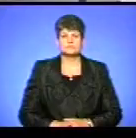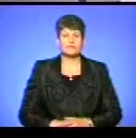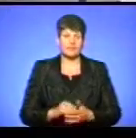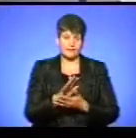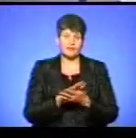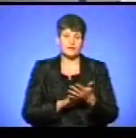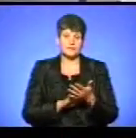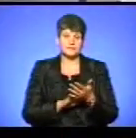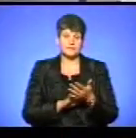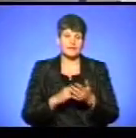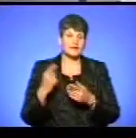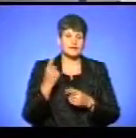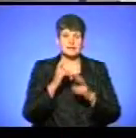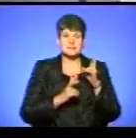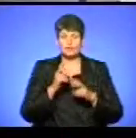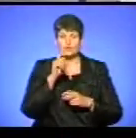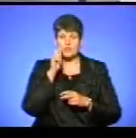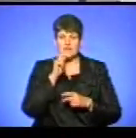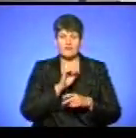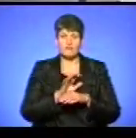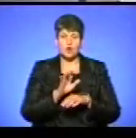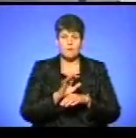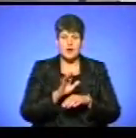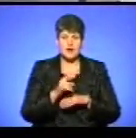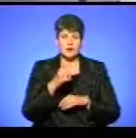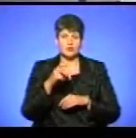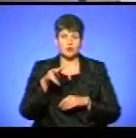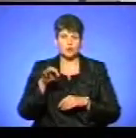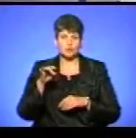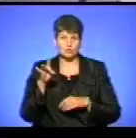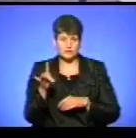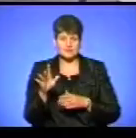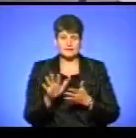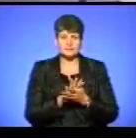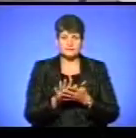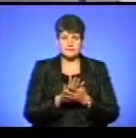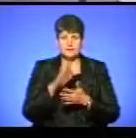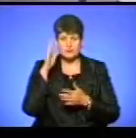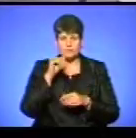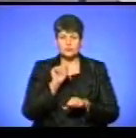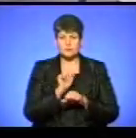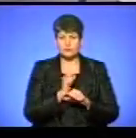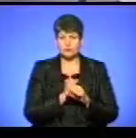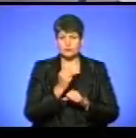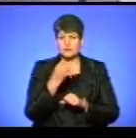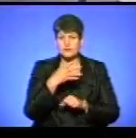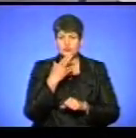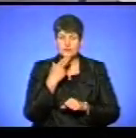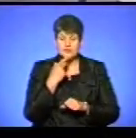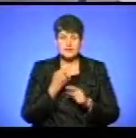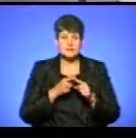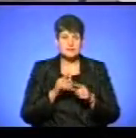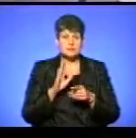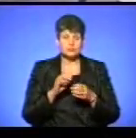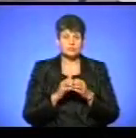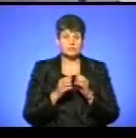Йдемо далі. Єдиний завод в Україні, який виробляє рідкий хлор для дезінфекції води, припинив роботу 15 червня. Чи загрожує